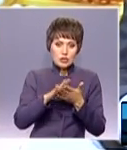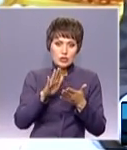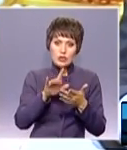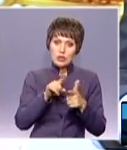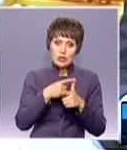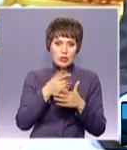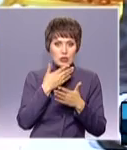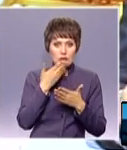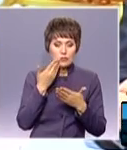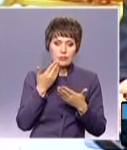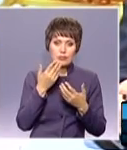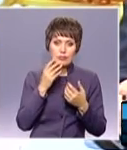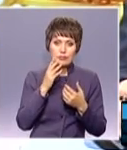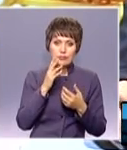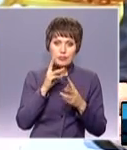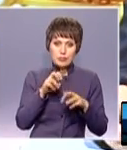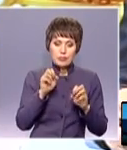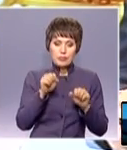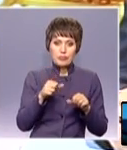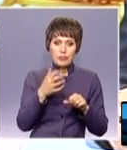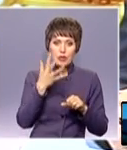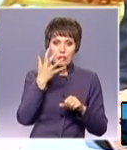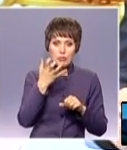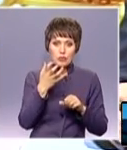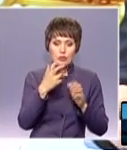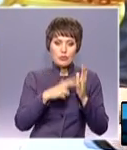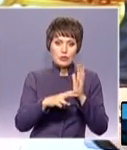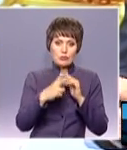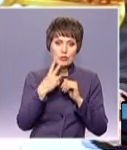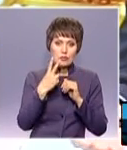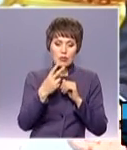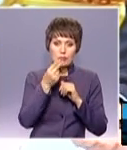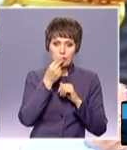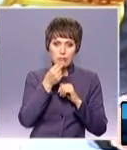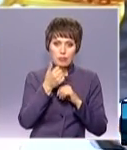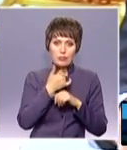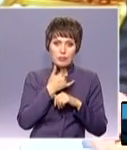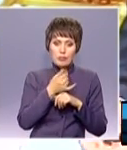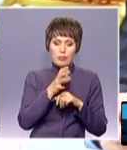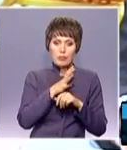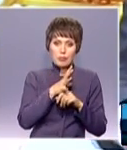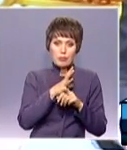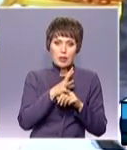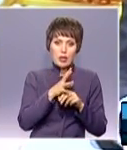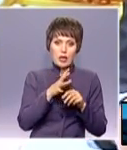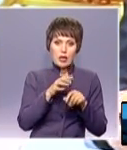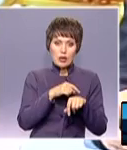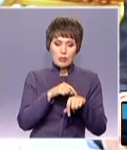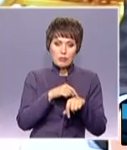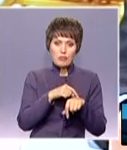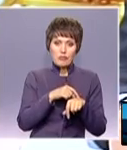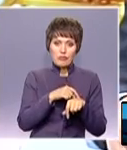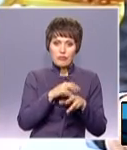санитарно-гигиеническим требованиям. Вот 582 продукта у нас было вот за этот период